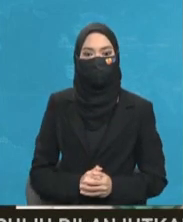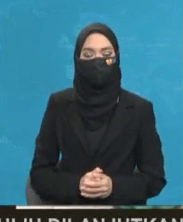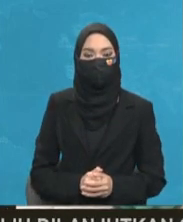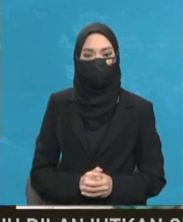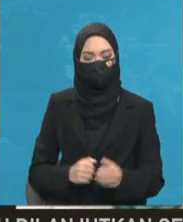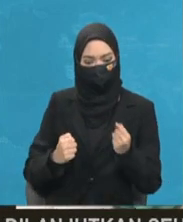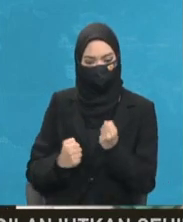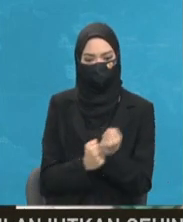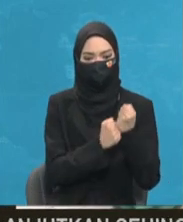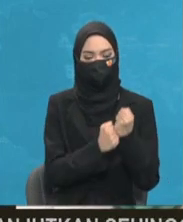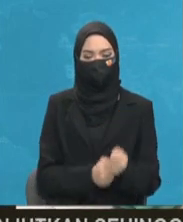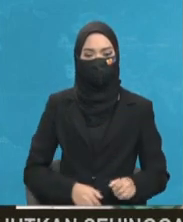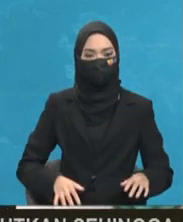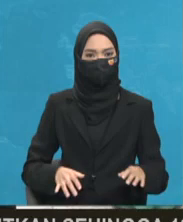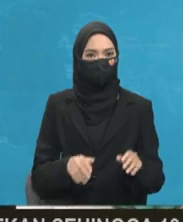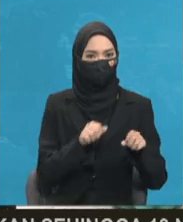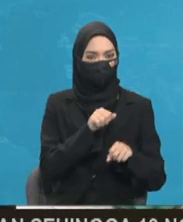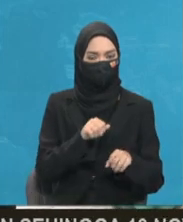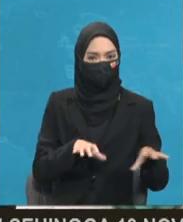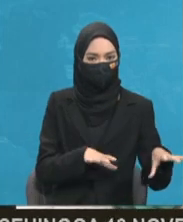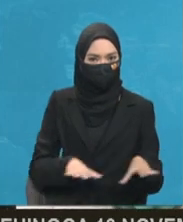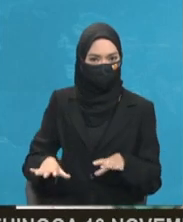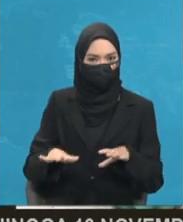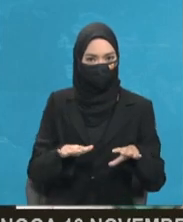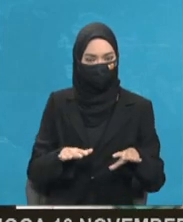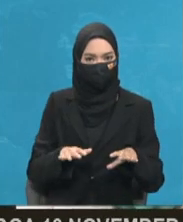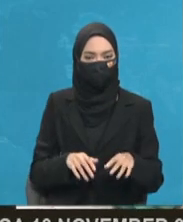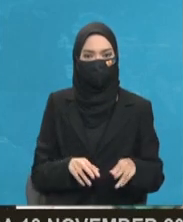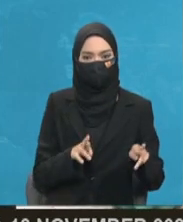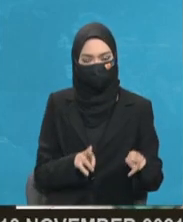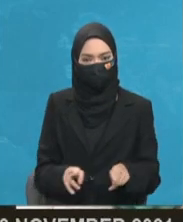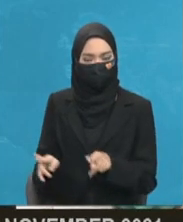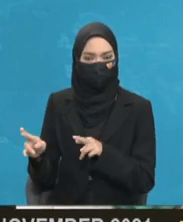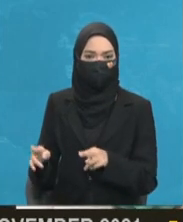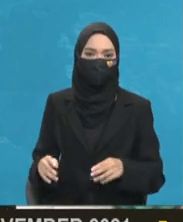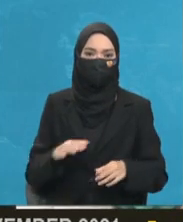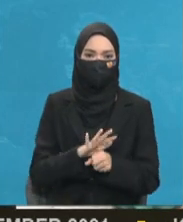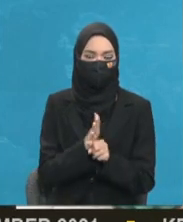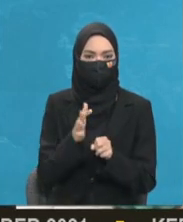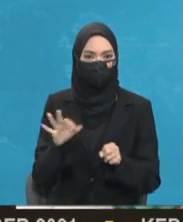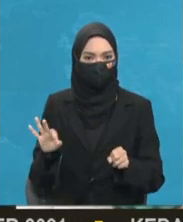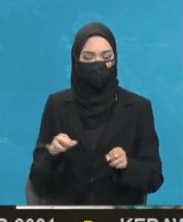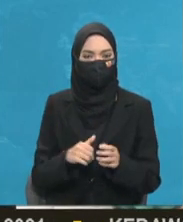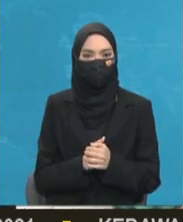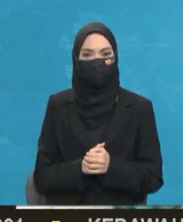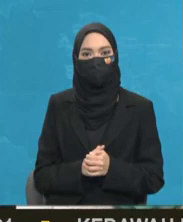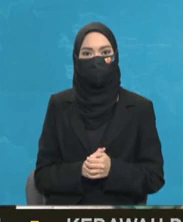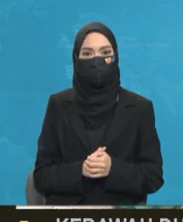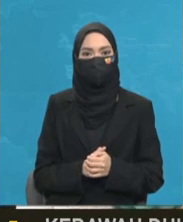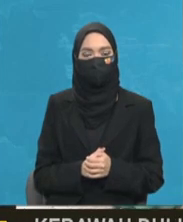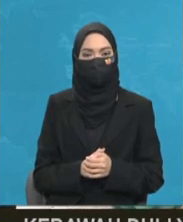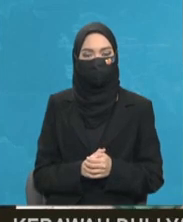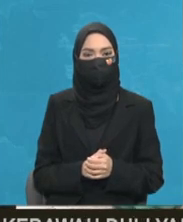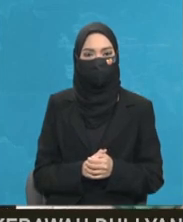pemulihan kebangsaan komitmen ini yang merupakan pada landasan yang betul untuk